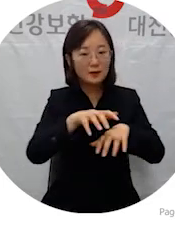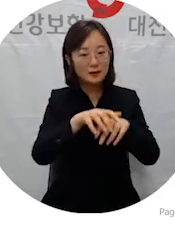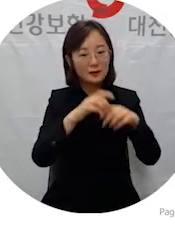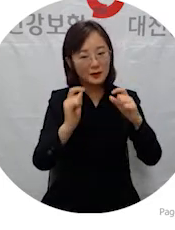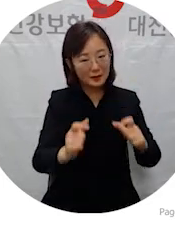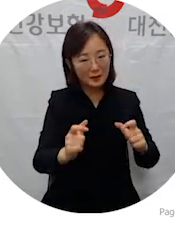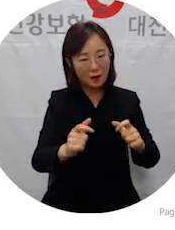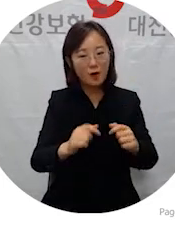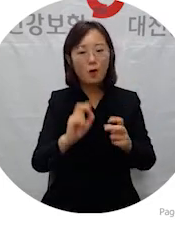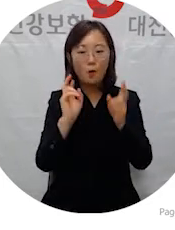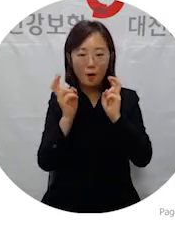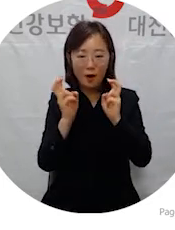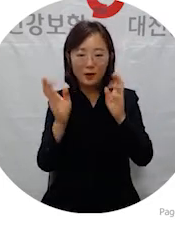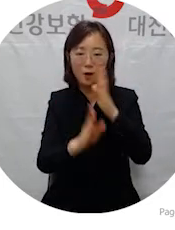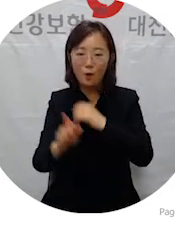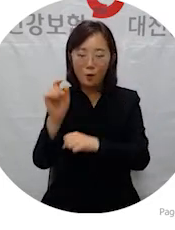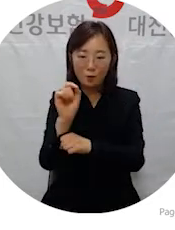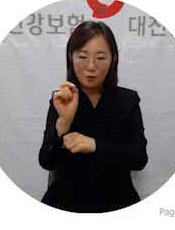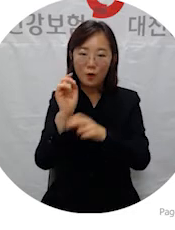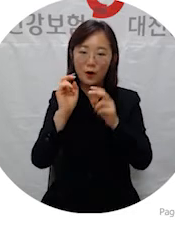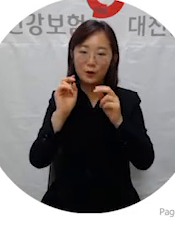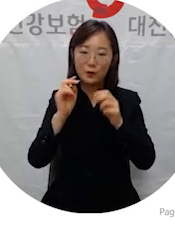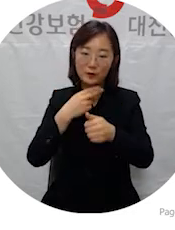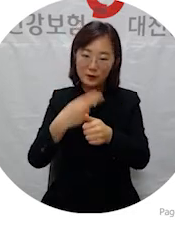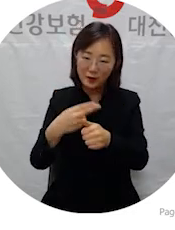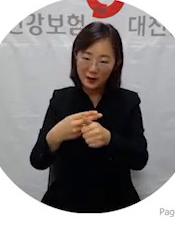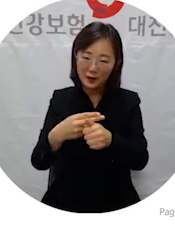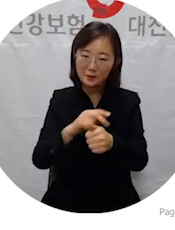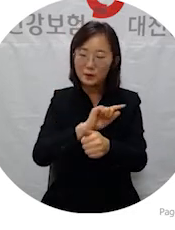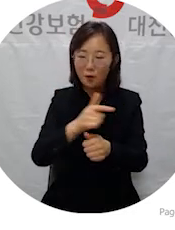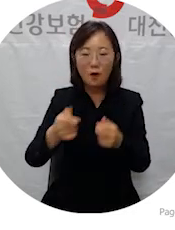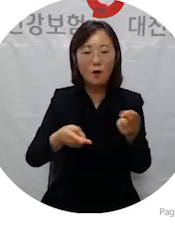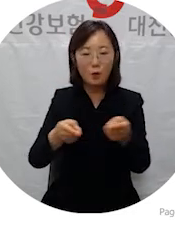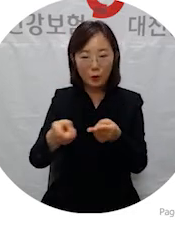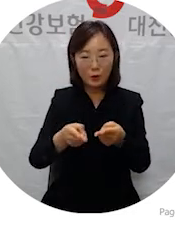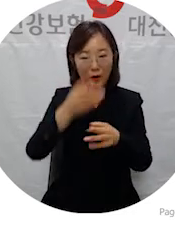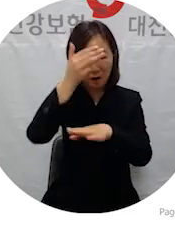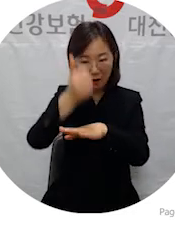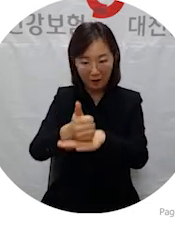직장, 공교조합이 통폐합 과정을 거쳐 2000년 7월